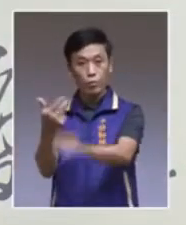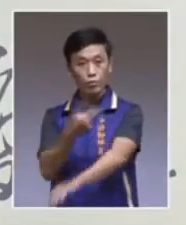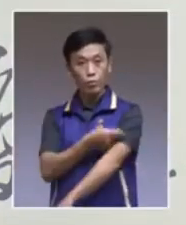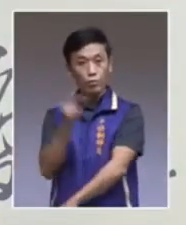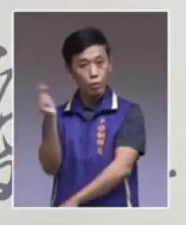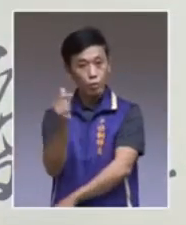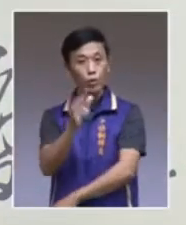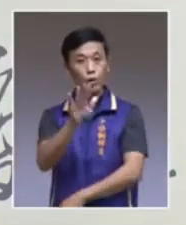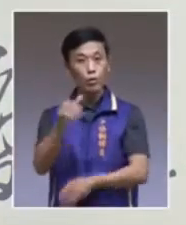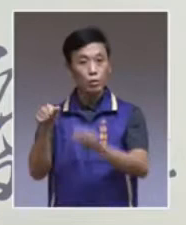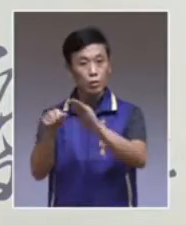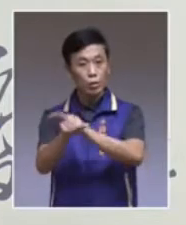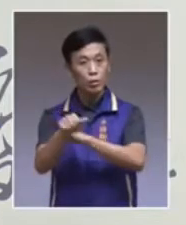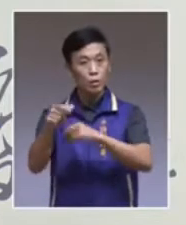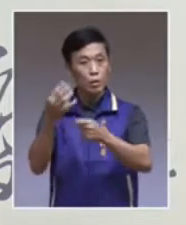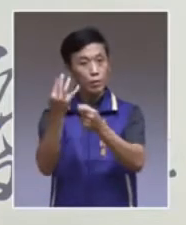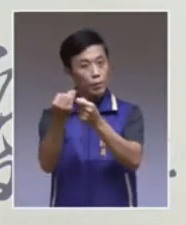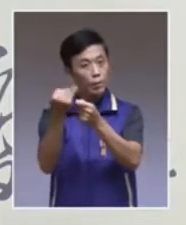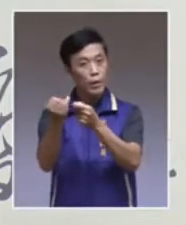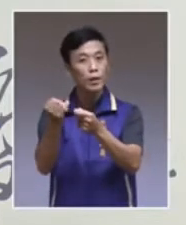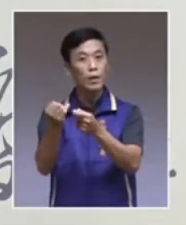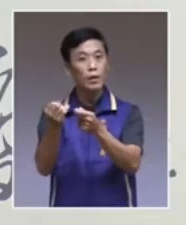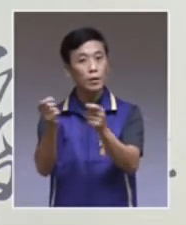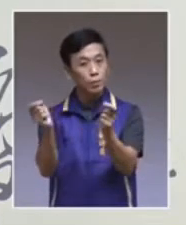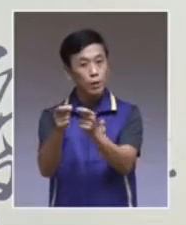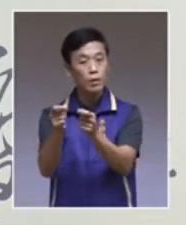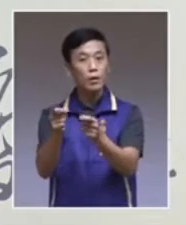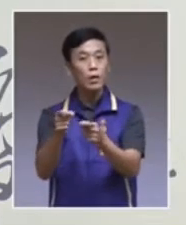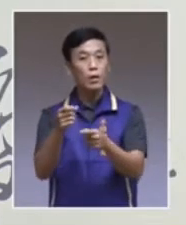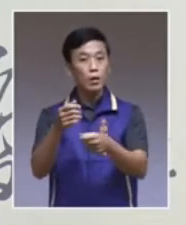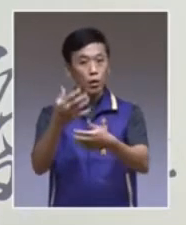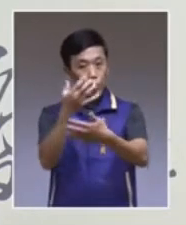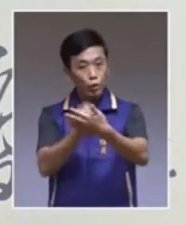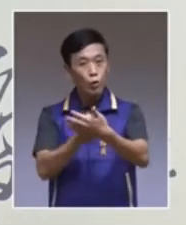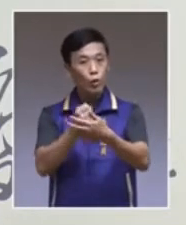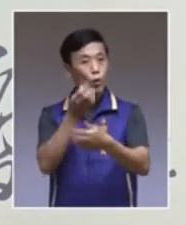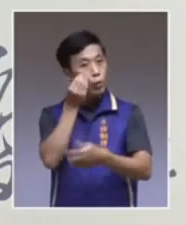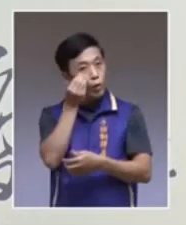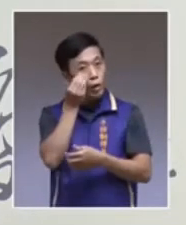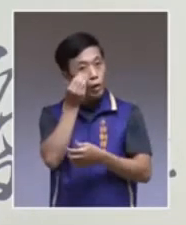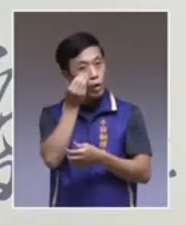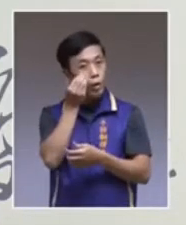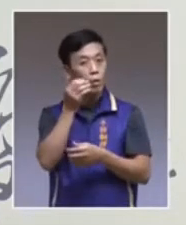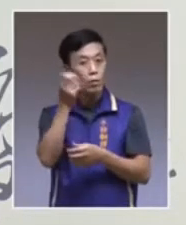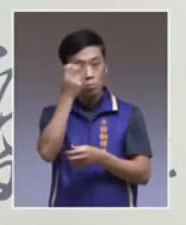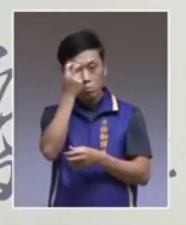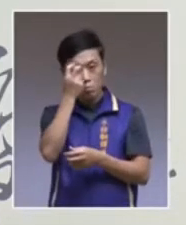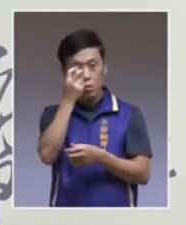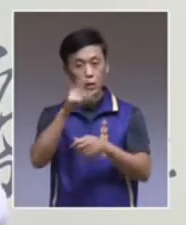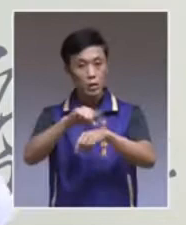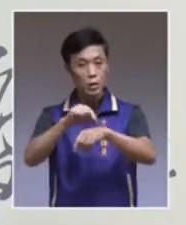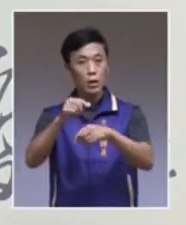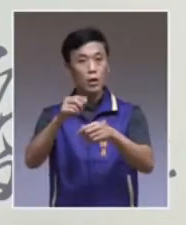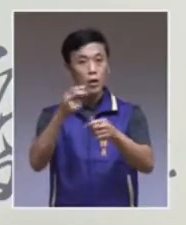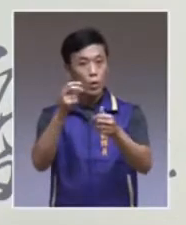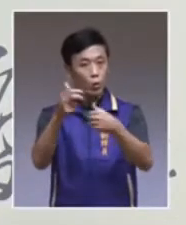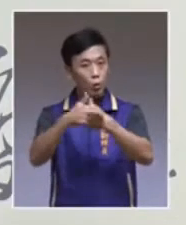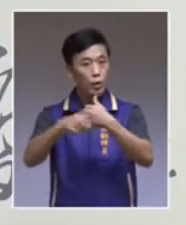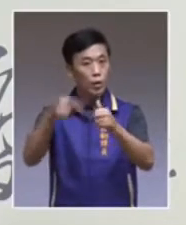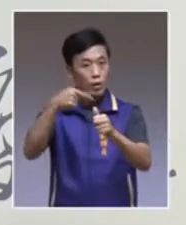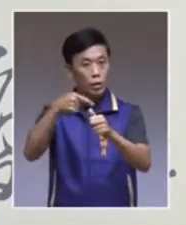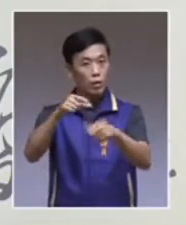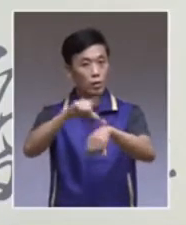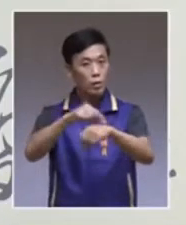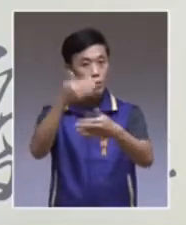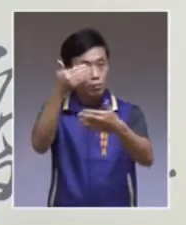大概不到几分钟的时间，好，扣掉留观的时间、观察的时间、卫教的时间之外，其实速度